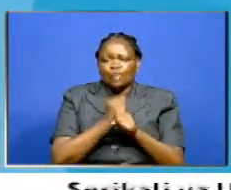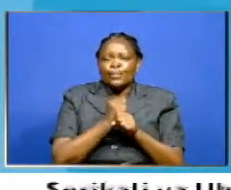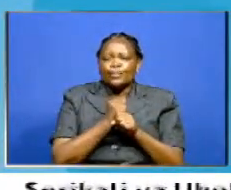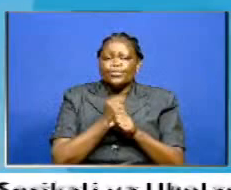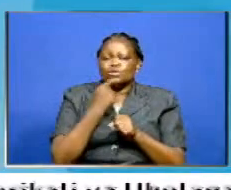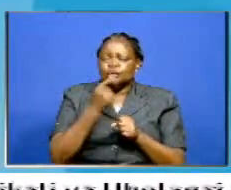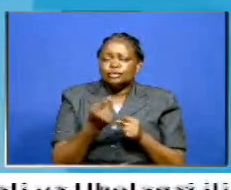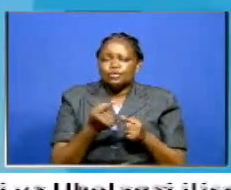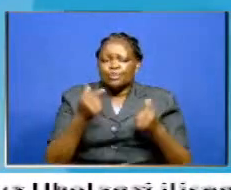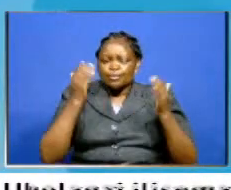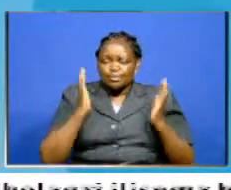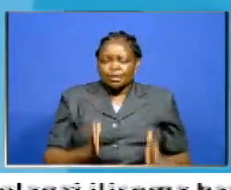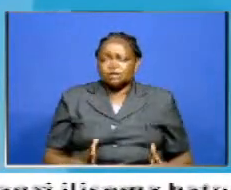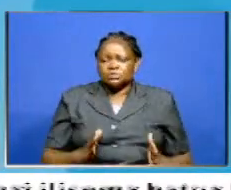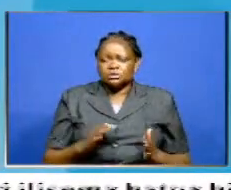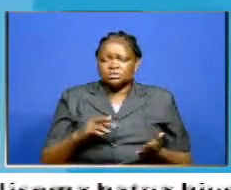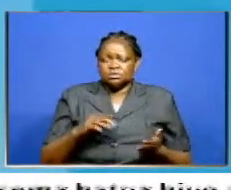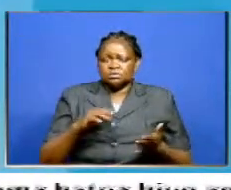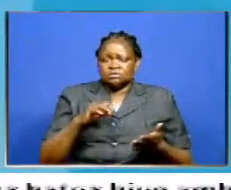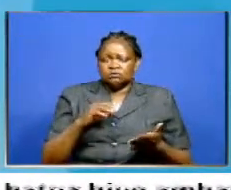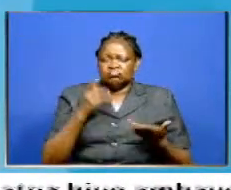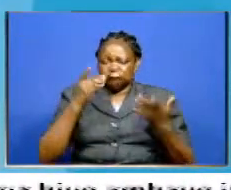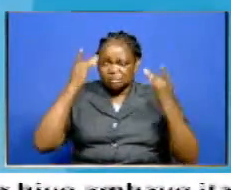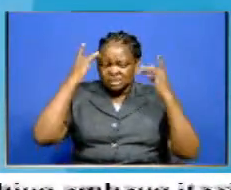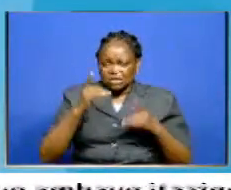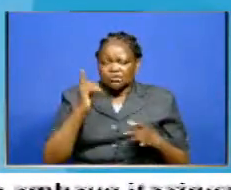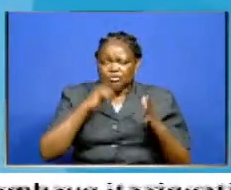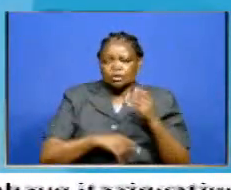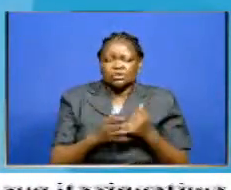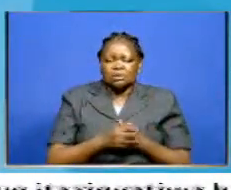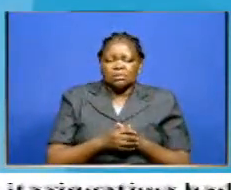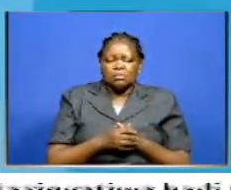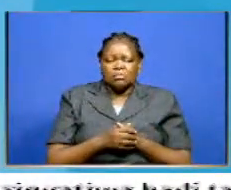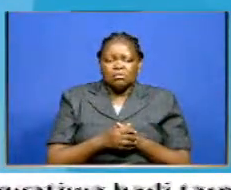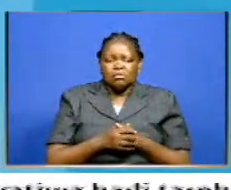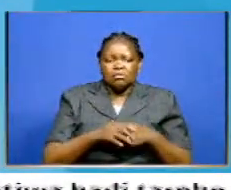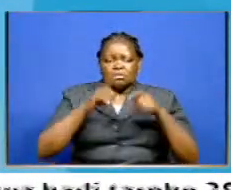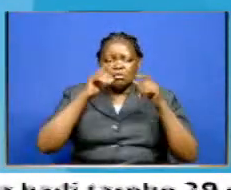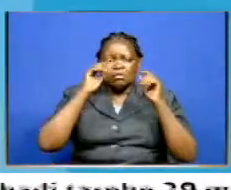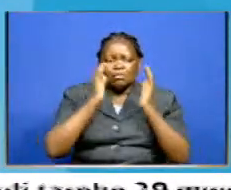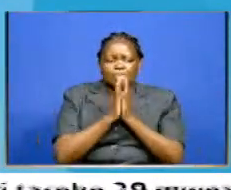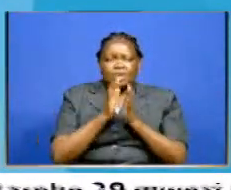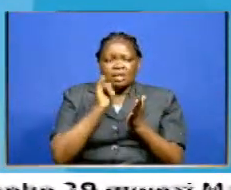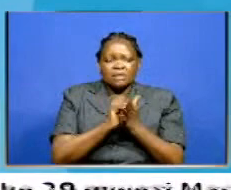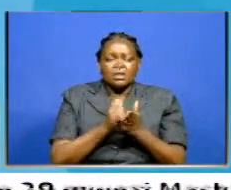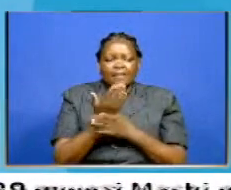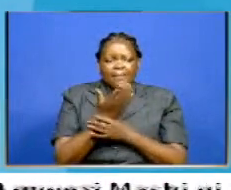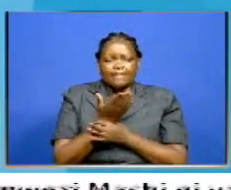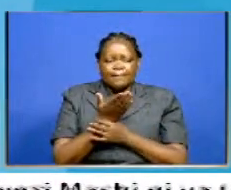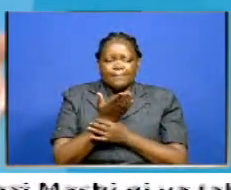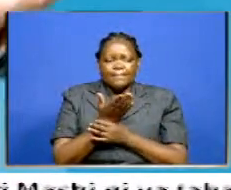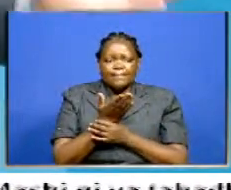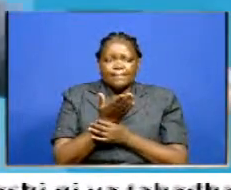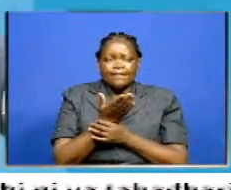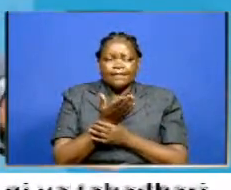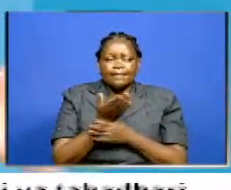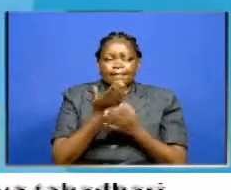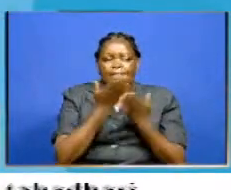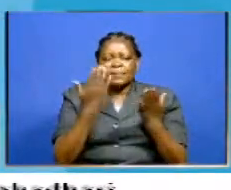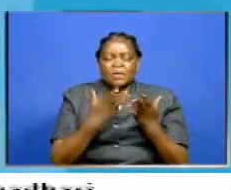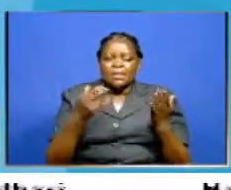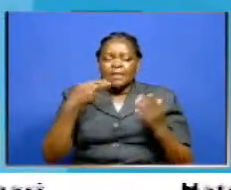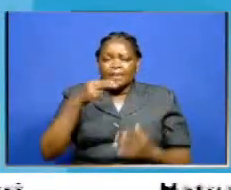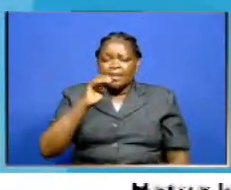Kwa hivyo mimi msimamo wangu ama maono yangu ni kwamba tunaomba tafadhali hii mambo ya